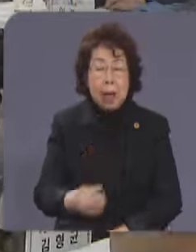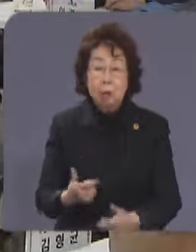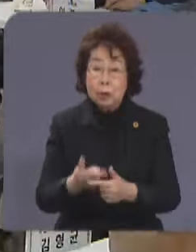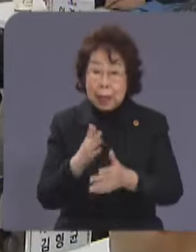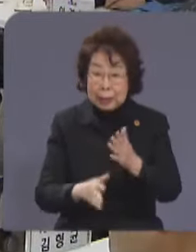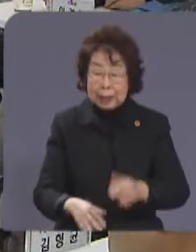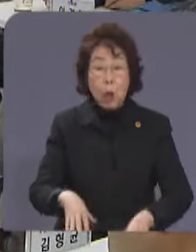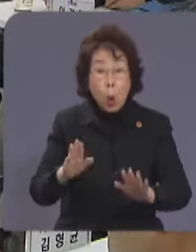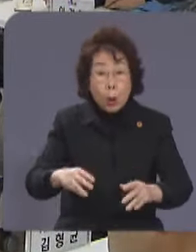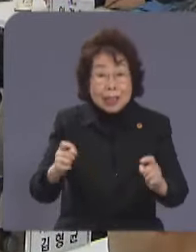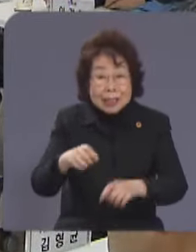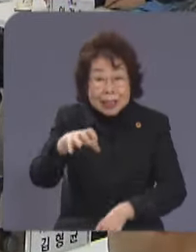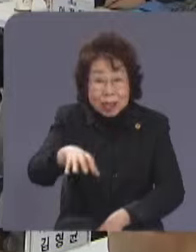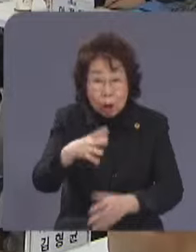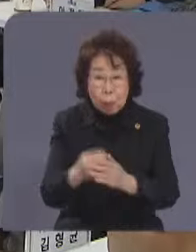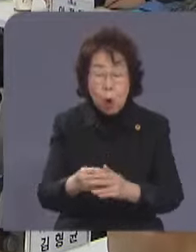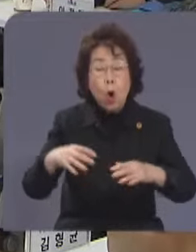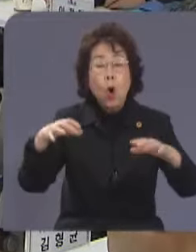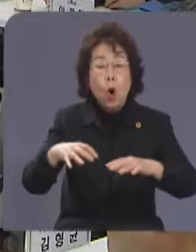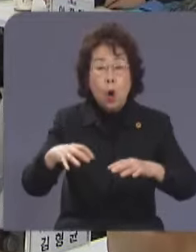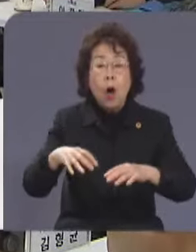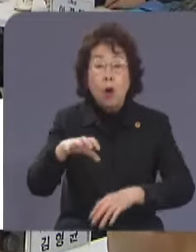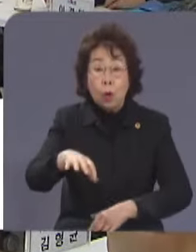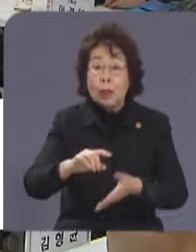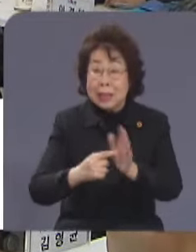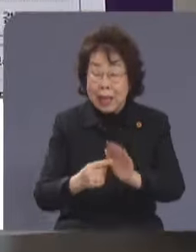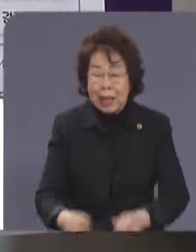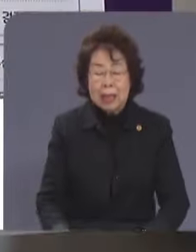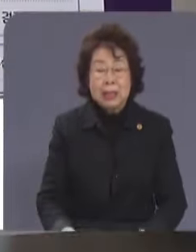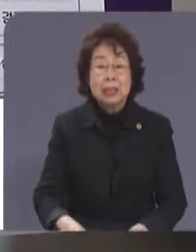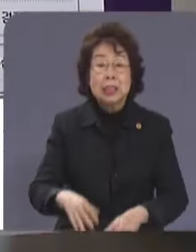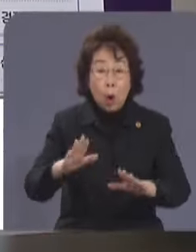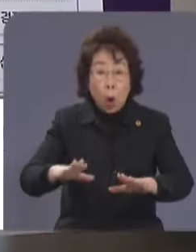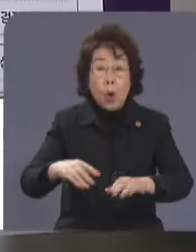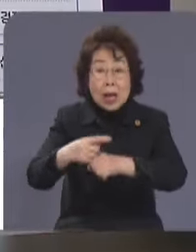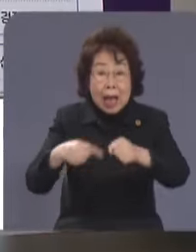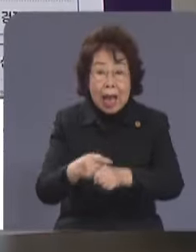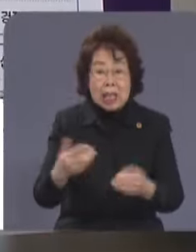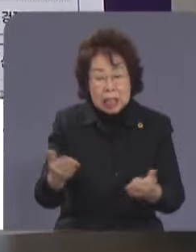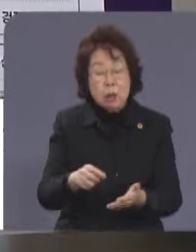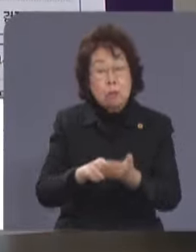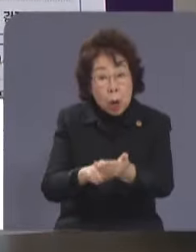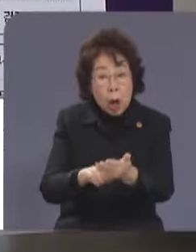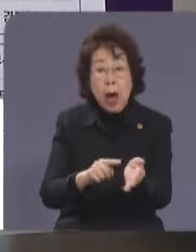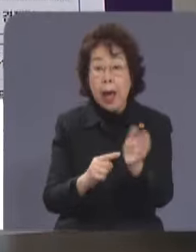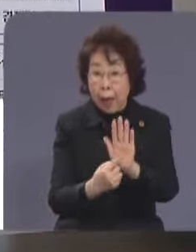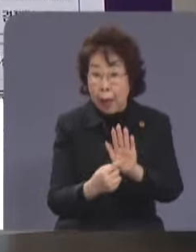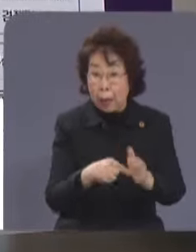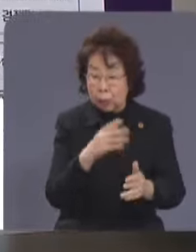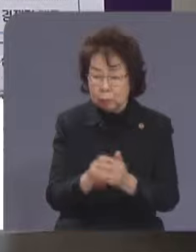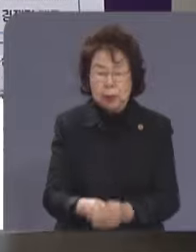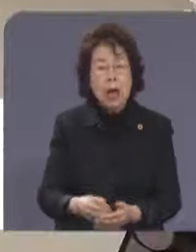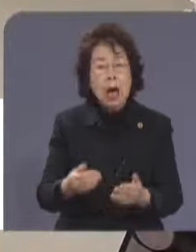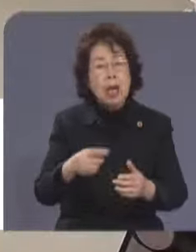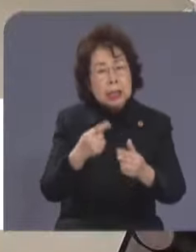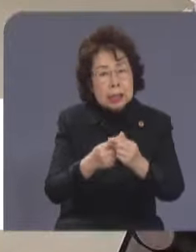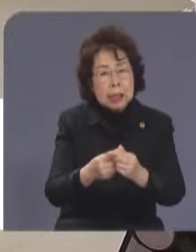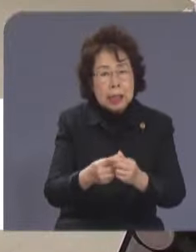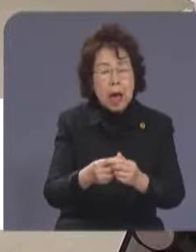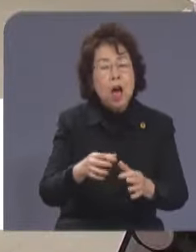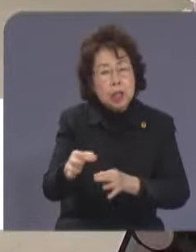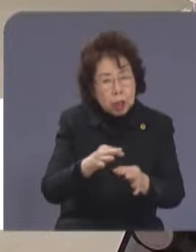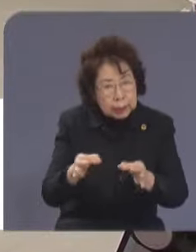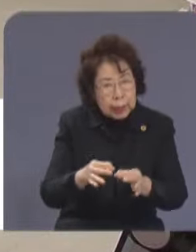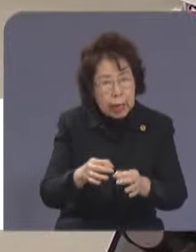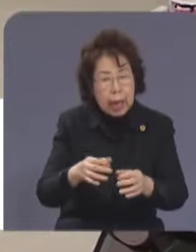오늘 자갈치시장 소상공인종합지원센터에서 2024년 시정 업무계획 보고회를 열어 1차 경제혁신